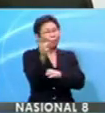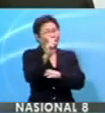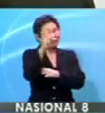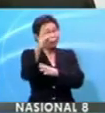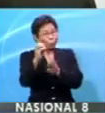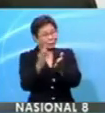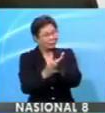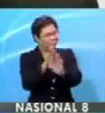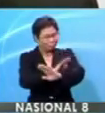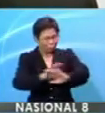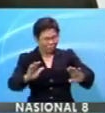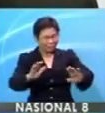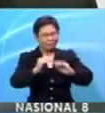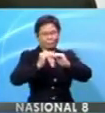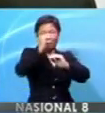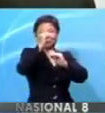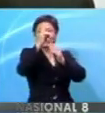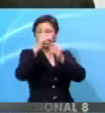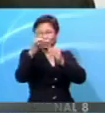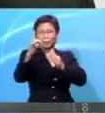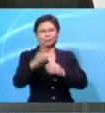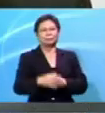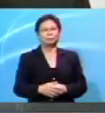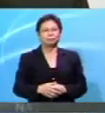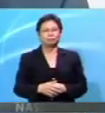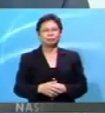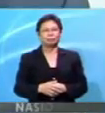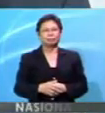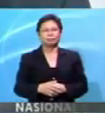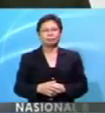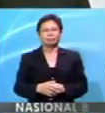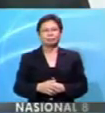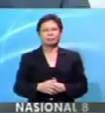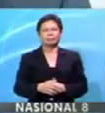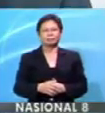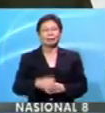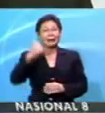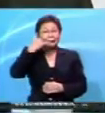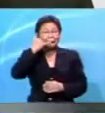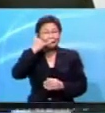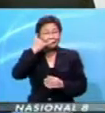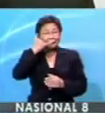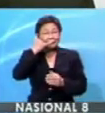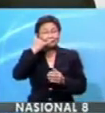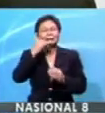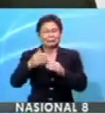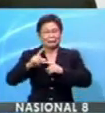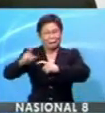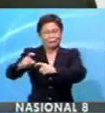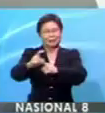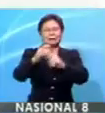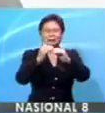60 tetapi melebihi ser value dia ituah keputusan yang